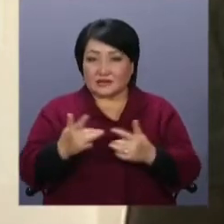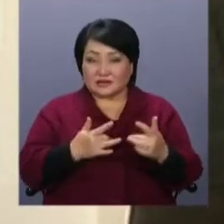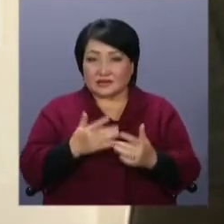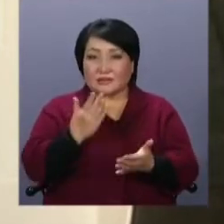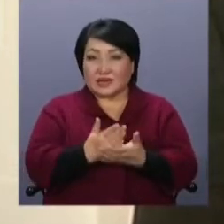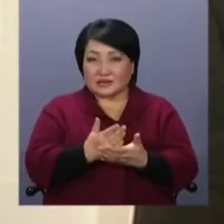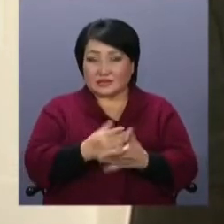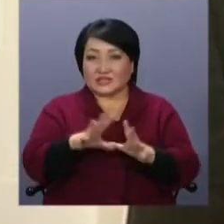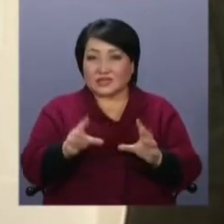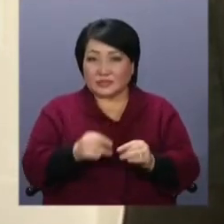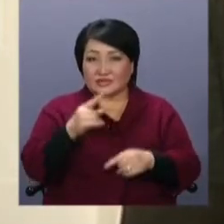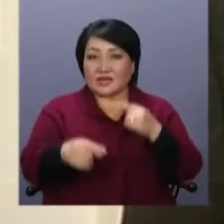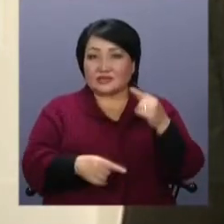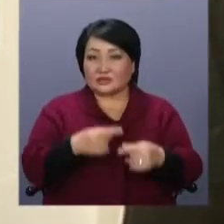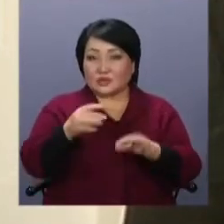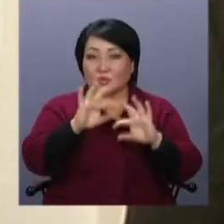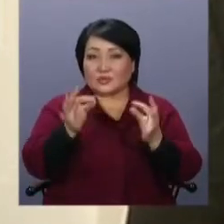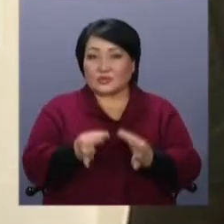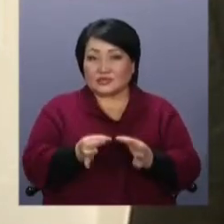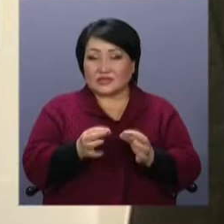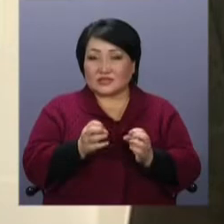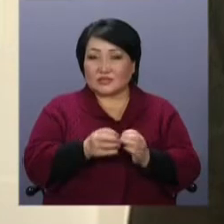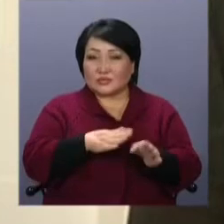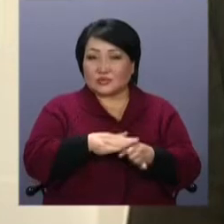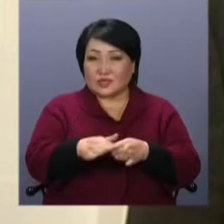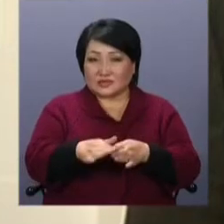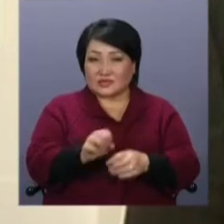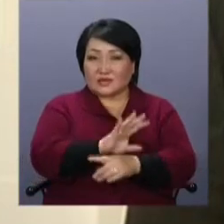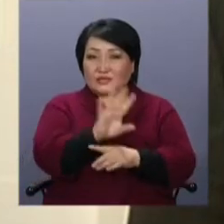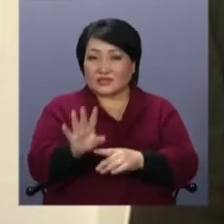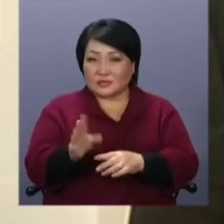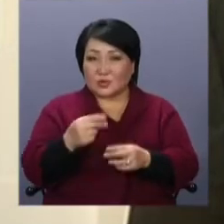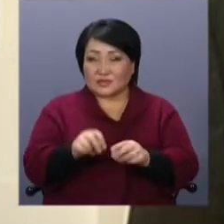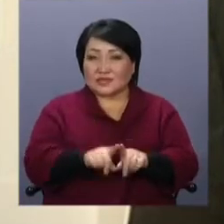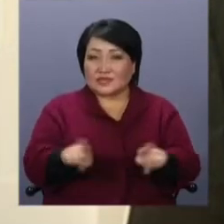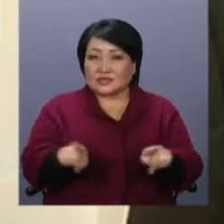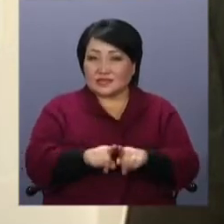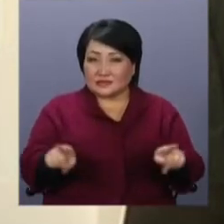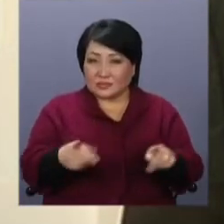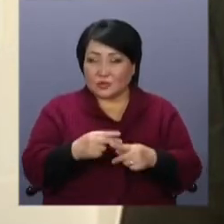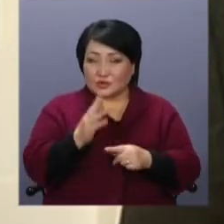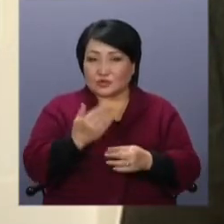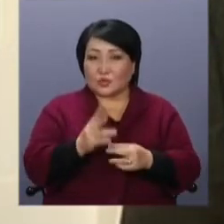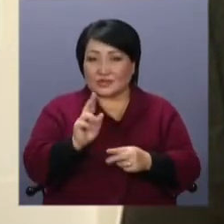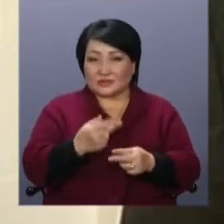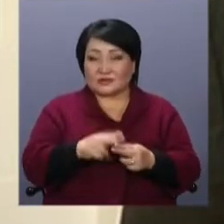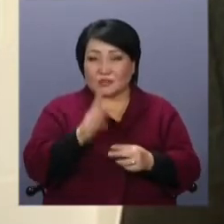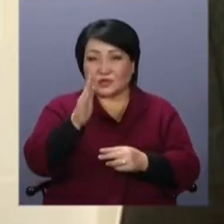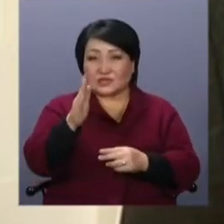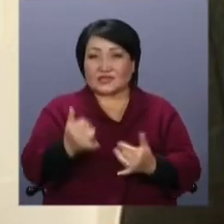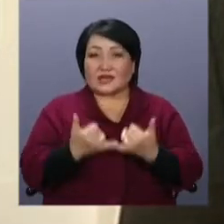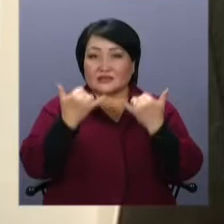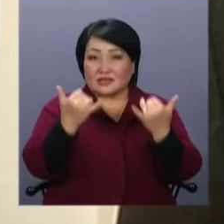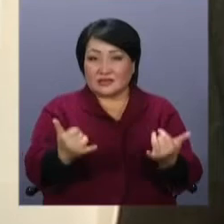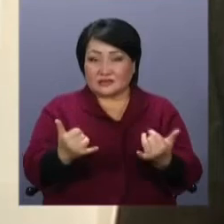дәстүрлі өнерді тұтас қамтып, осыны насихаттап, соның болашағына арналған театр